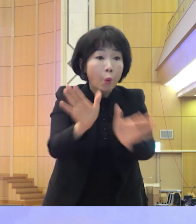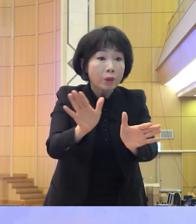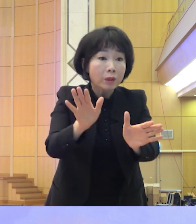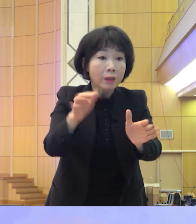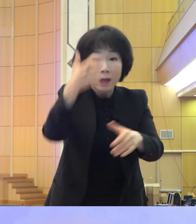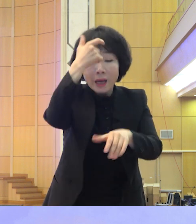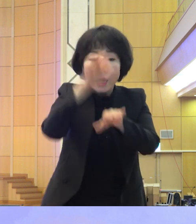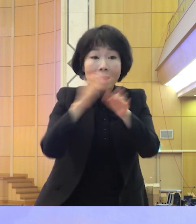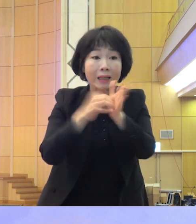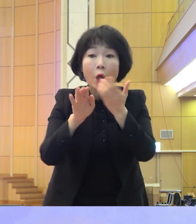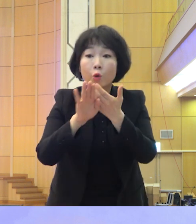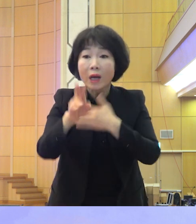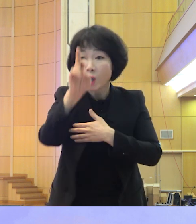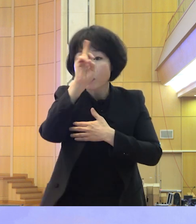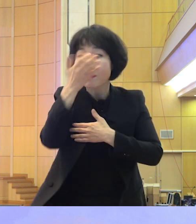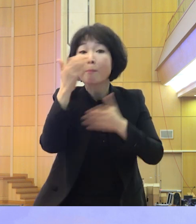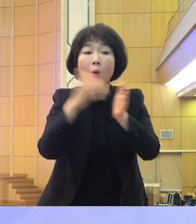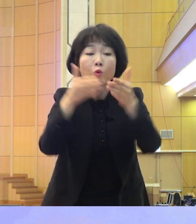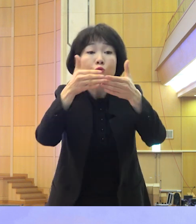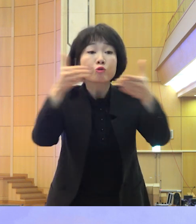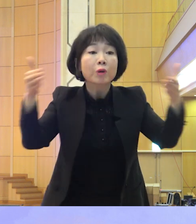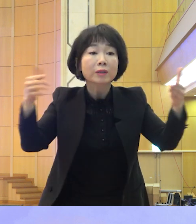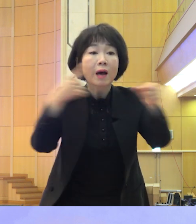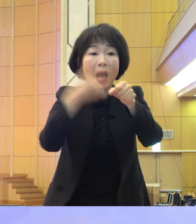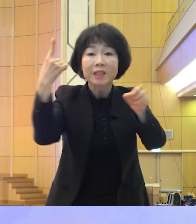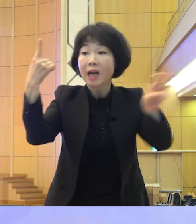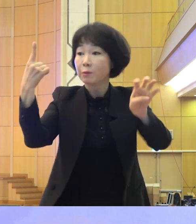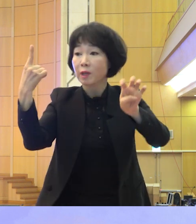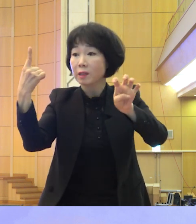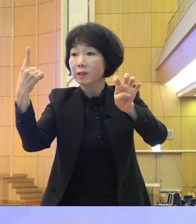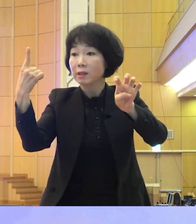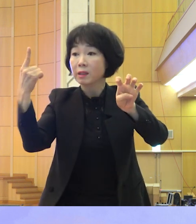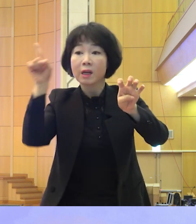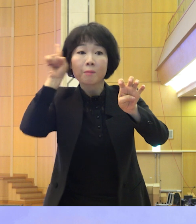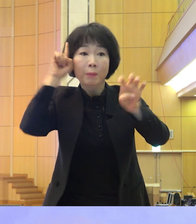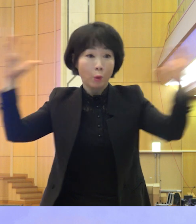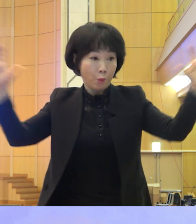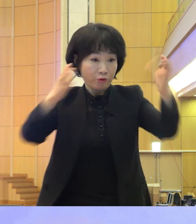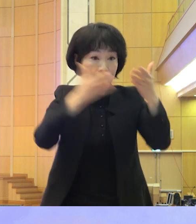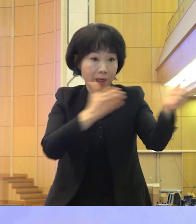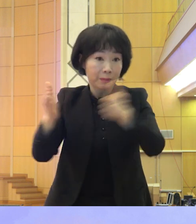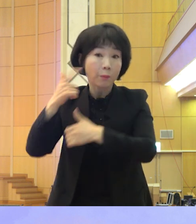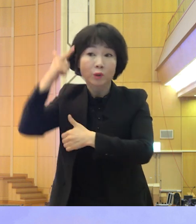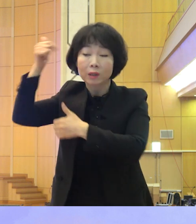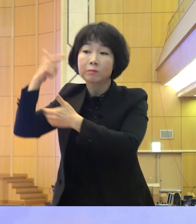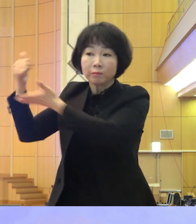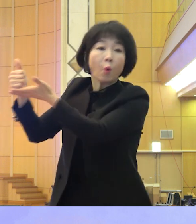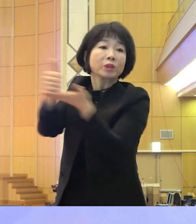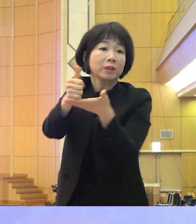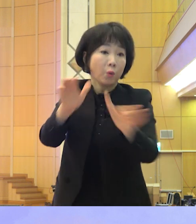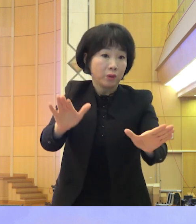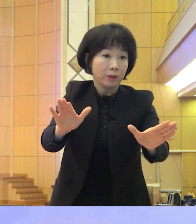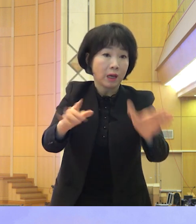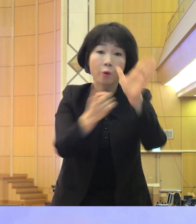19일, 이번 주 금요일부터 주일까지, 소위 다음 주일이죠, 주일까지